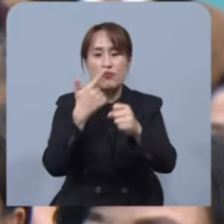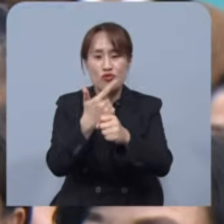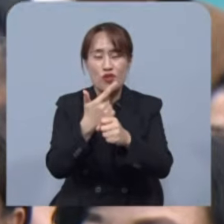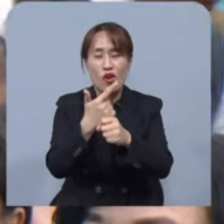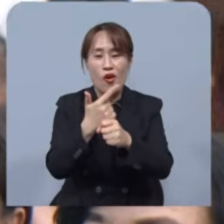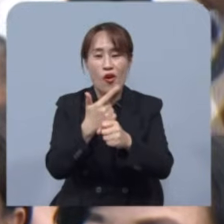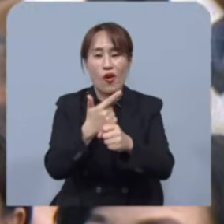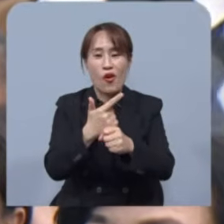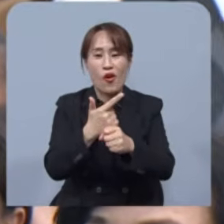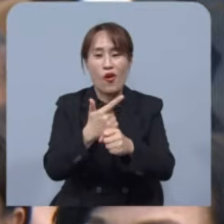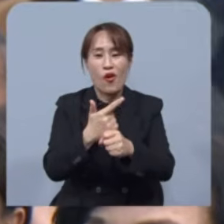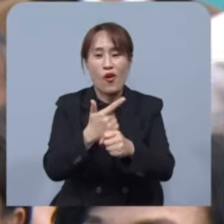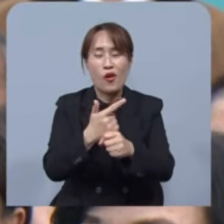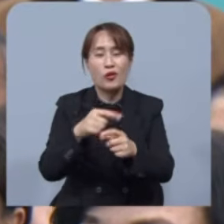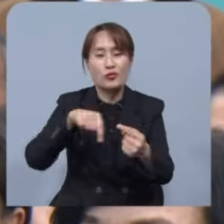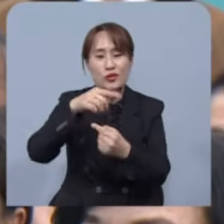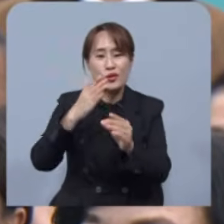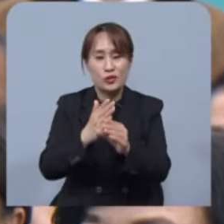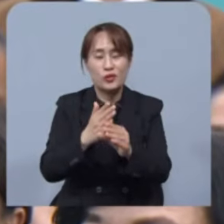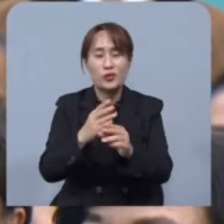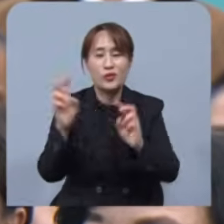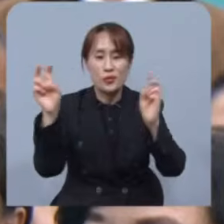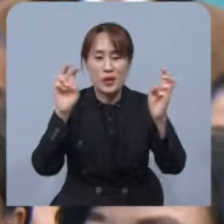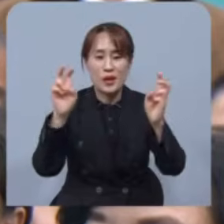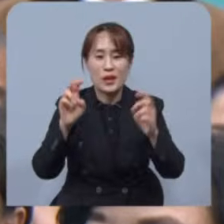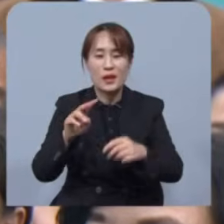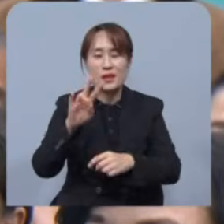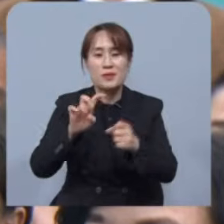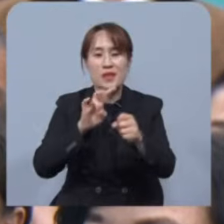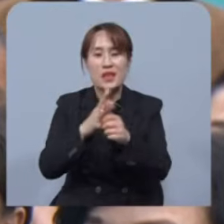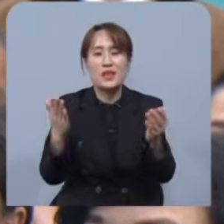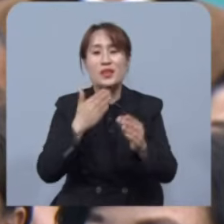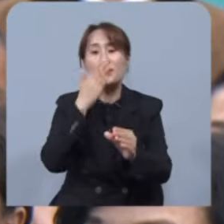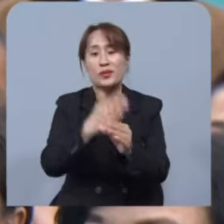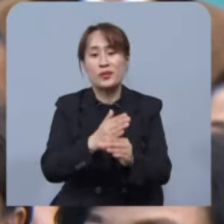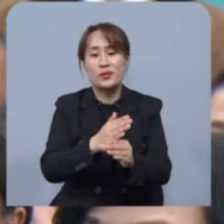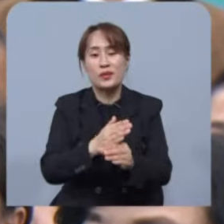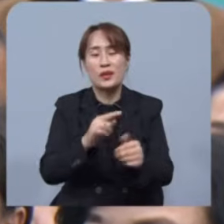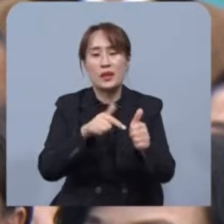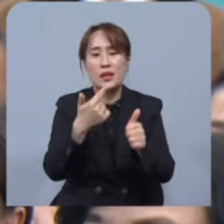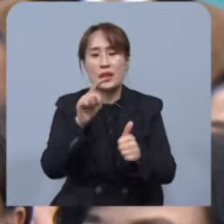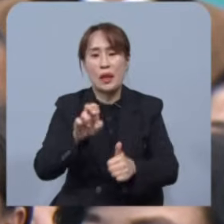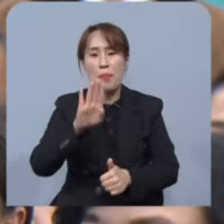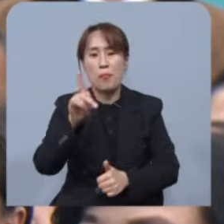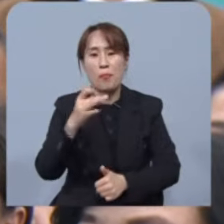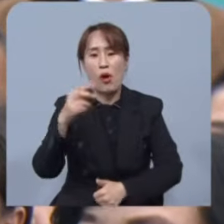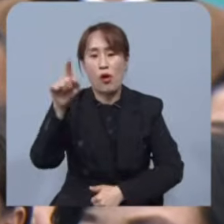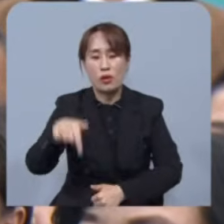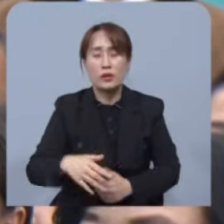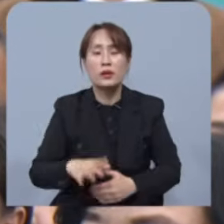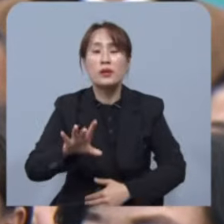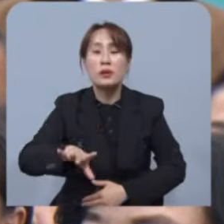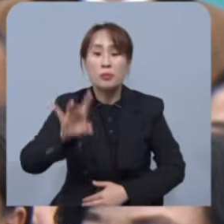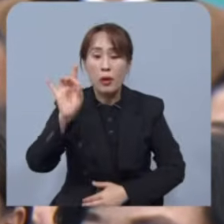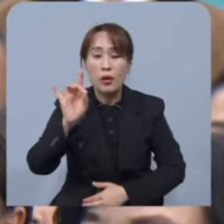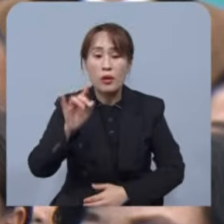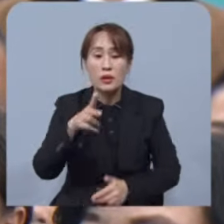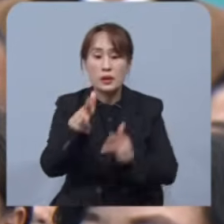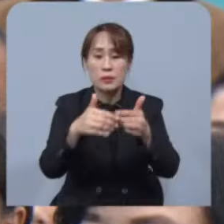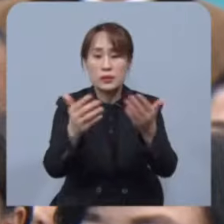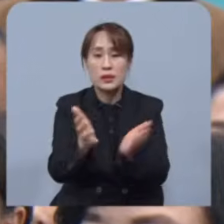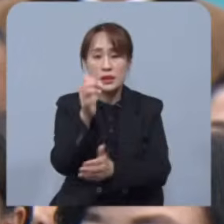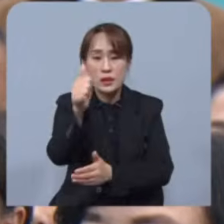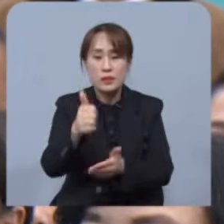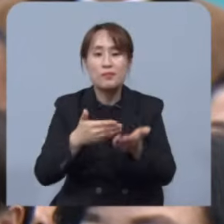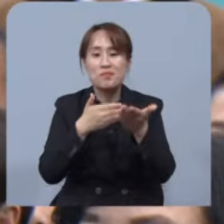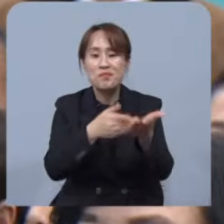36년째 이끌고 가고 있는 중견기업에 24년째 다니고 있는 남병석이라고 합니다. 우선 그 산업부 장관님께